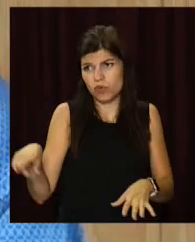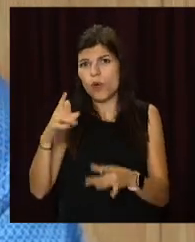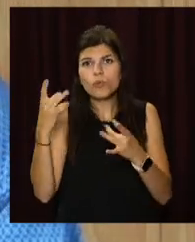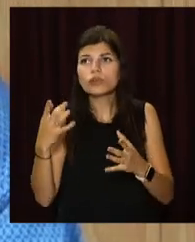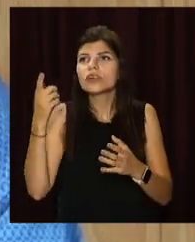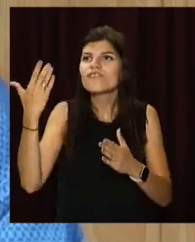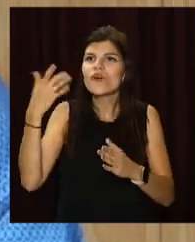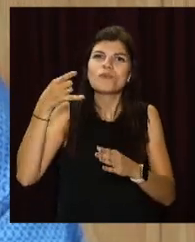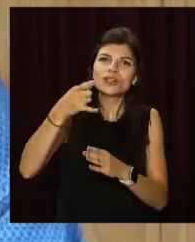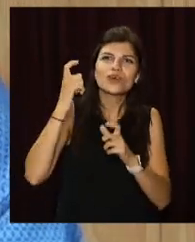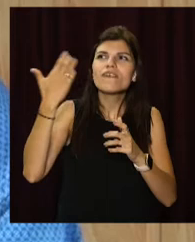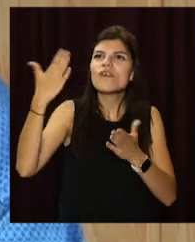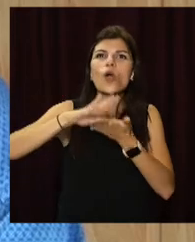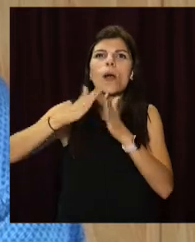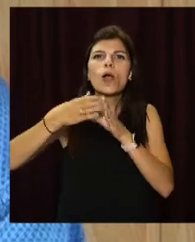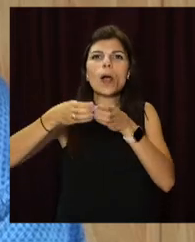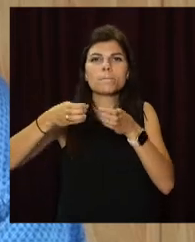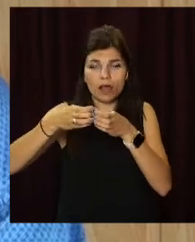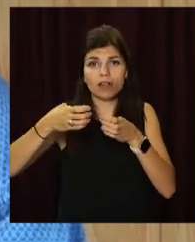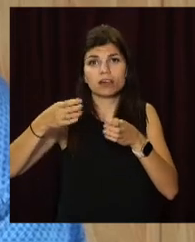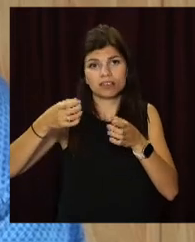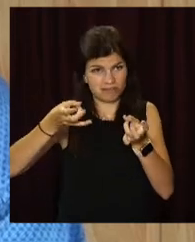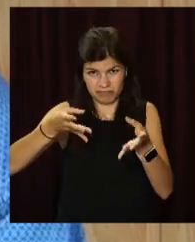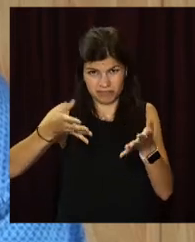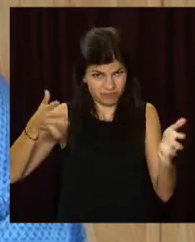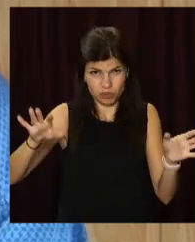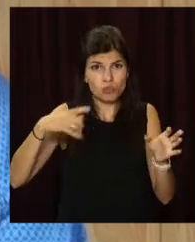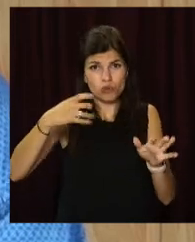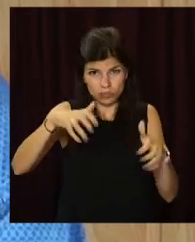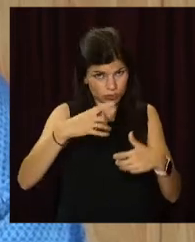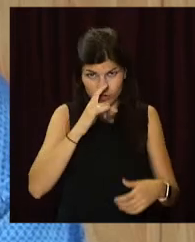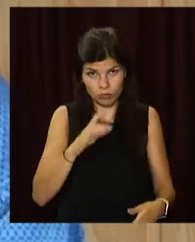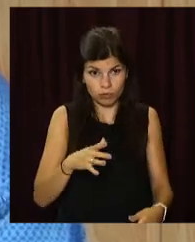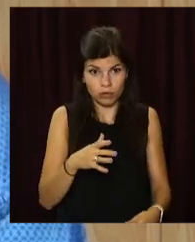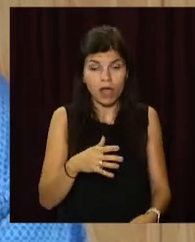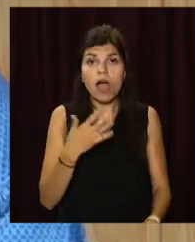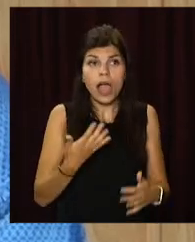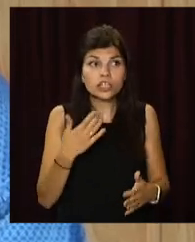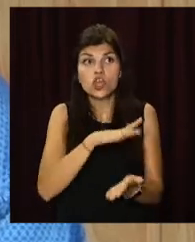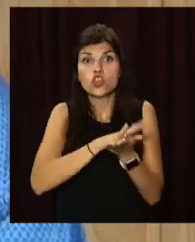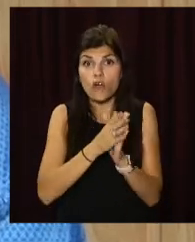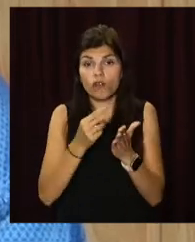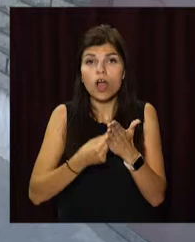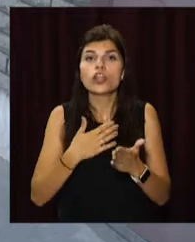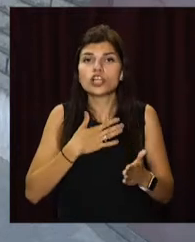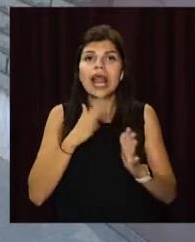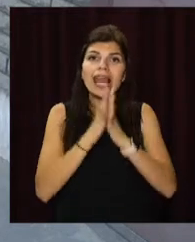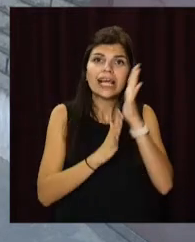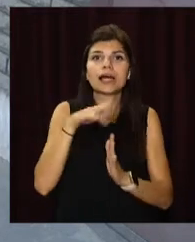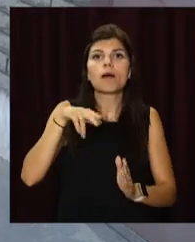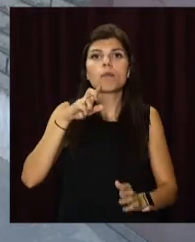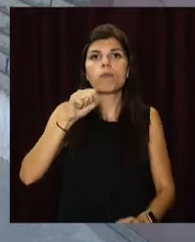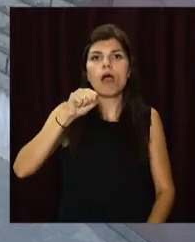Якщо люди заключать 100% договори, наші ліси, балки і узбережжя будуть чистими.